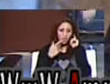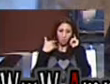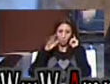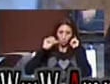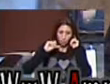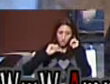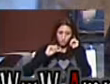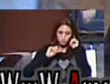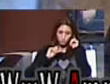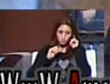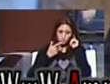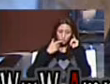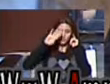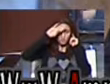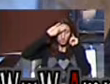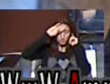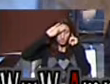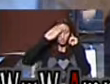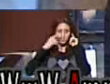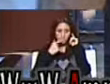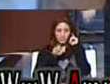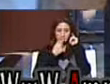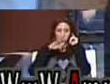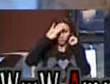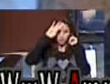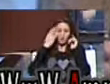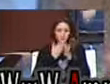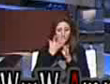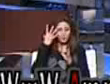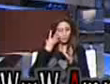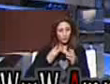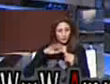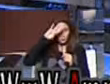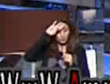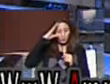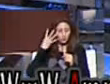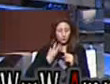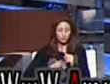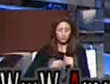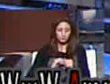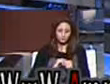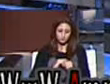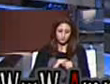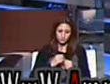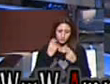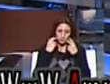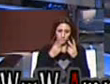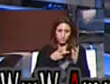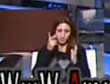هذه الادويه معموله للحراره يعني ميجا فين والباراسيتامول دي كلها مخفضات حراره اظن. هي مفيش